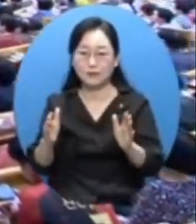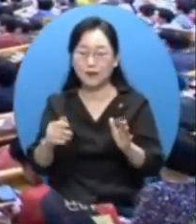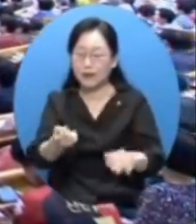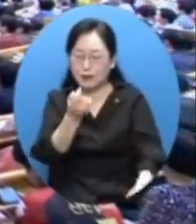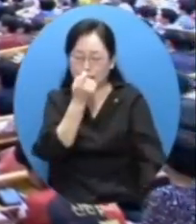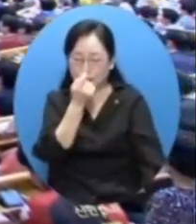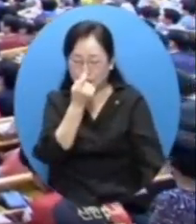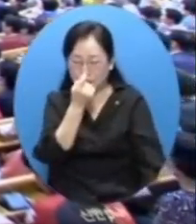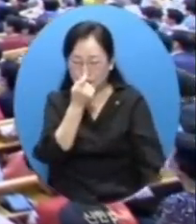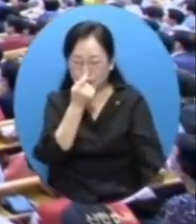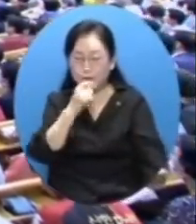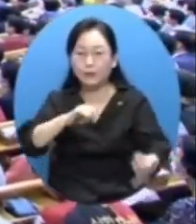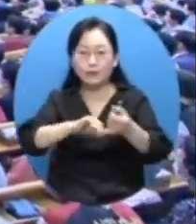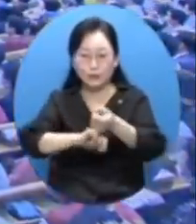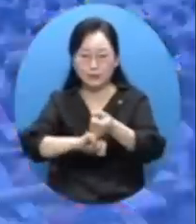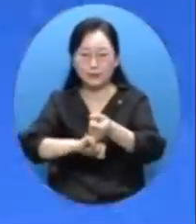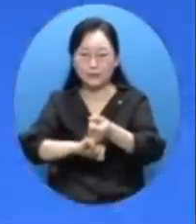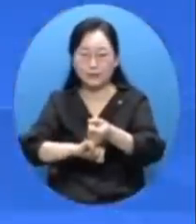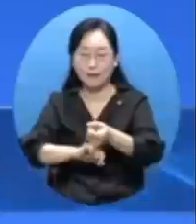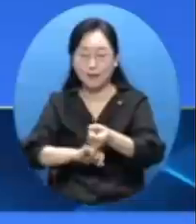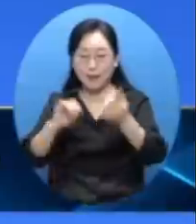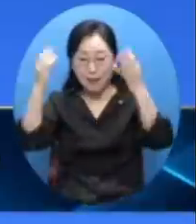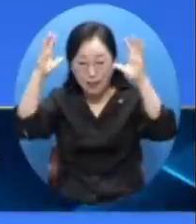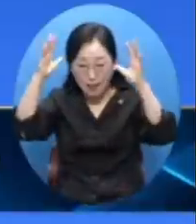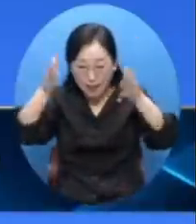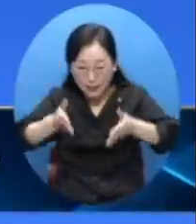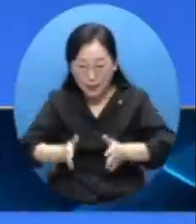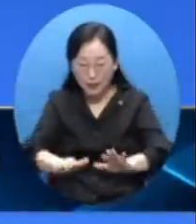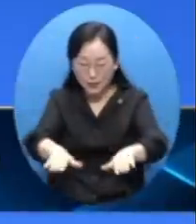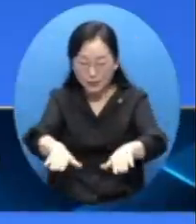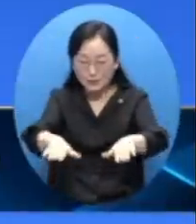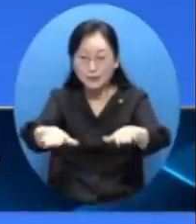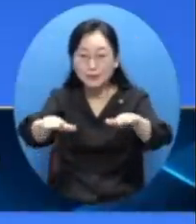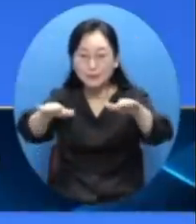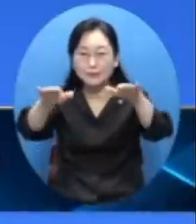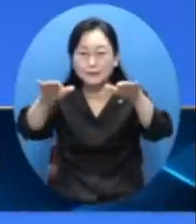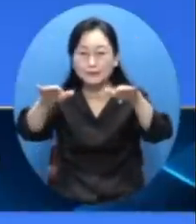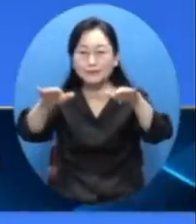배움의 길을 가야 합니다. 아이가 태어나서 자라면서